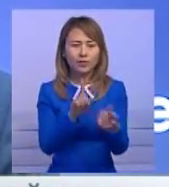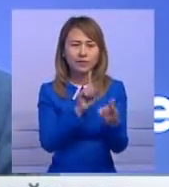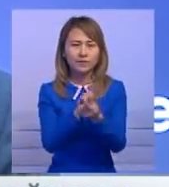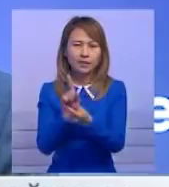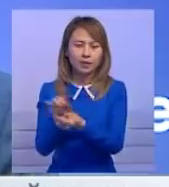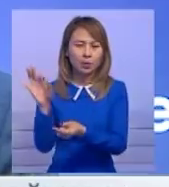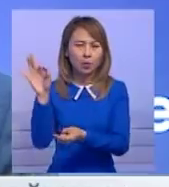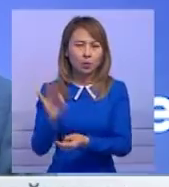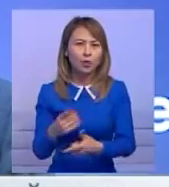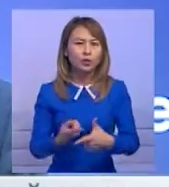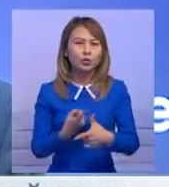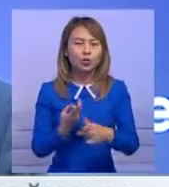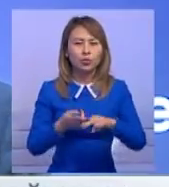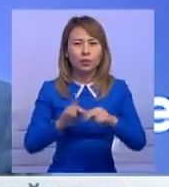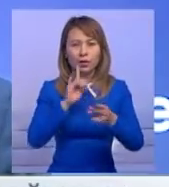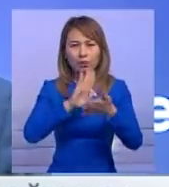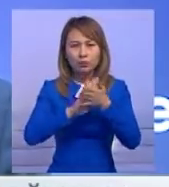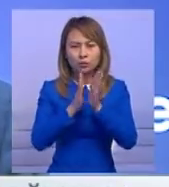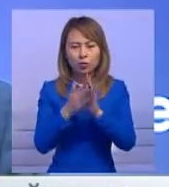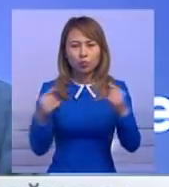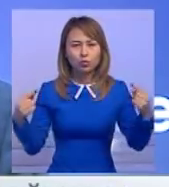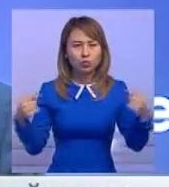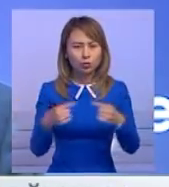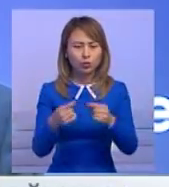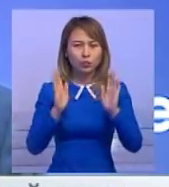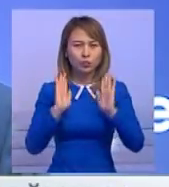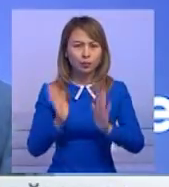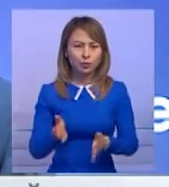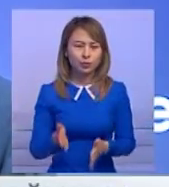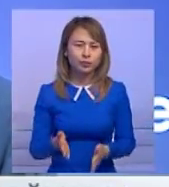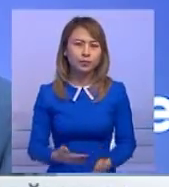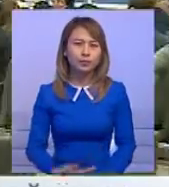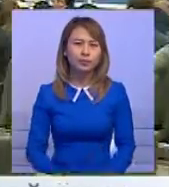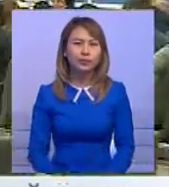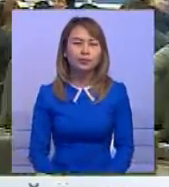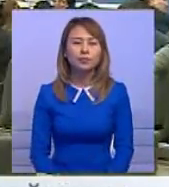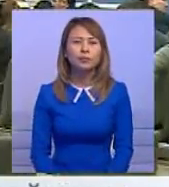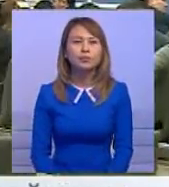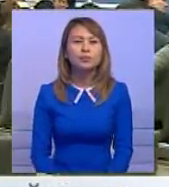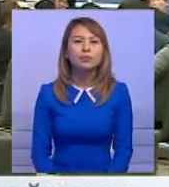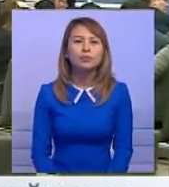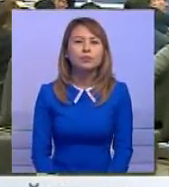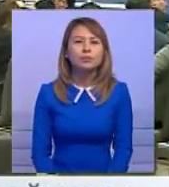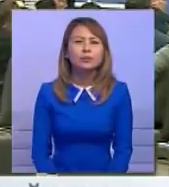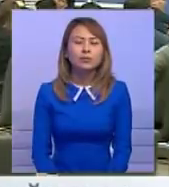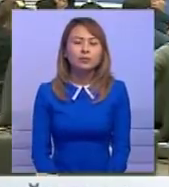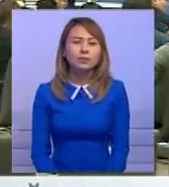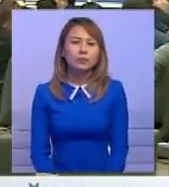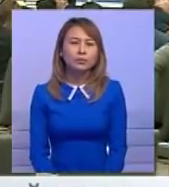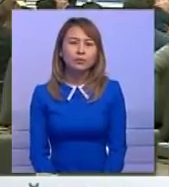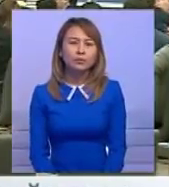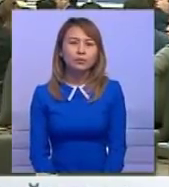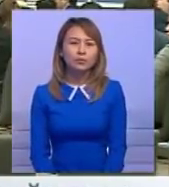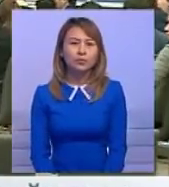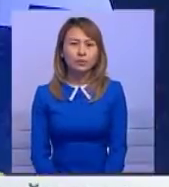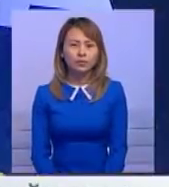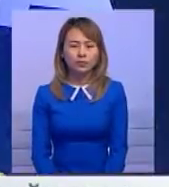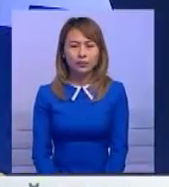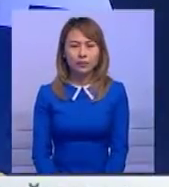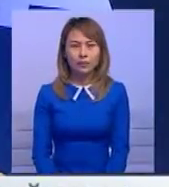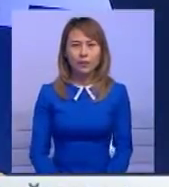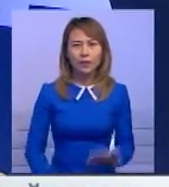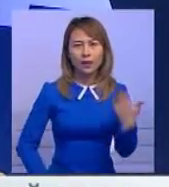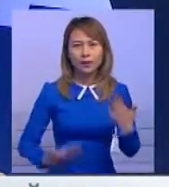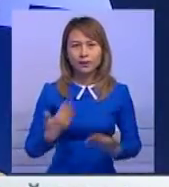кездесулер арқылы нақты келісімшарт ұсынуға әзір екенімізді жеткізгіміз келеді. Мы посмотрим, если сможем отобрать.